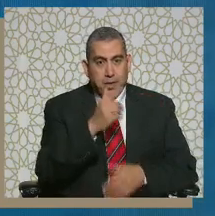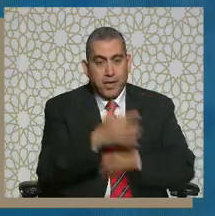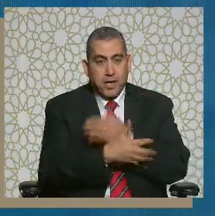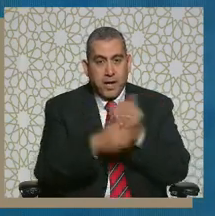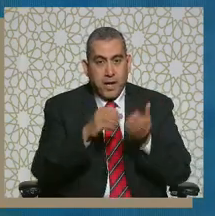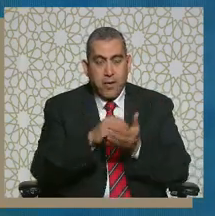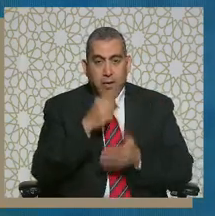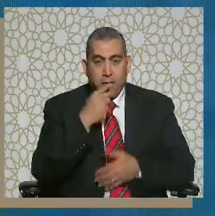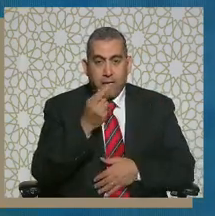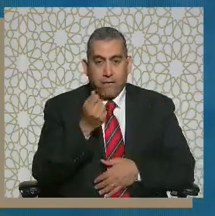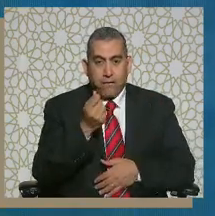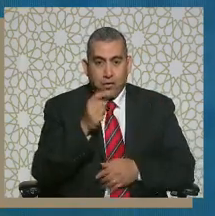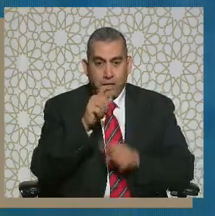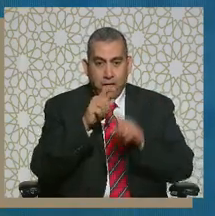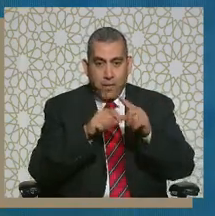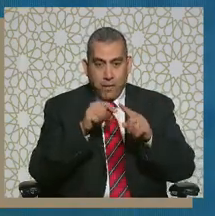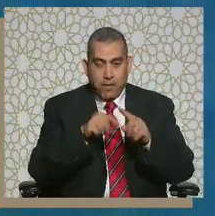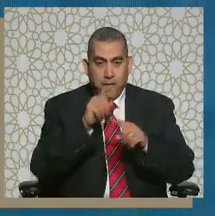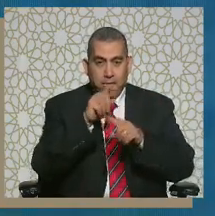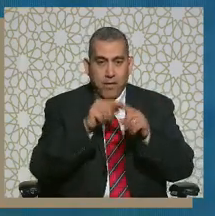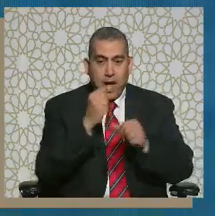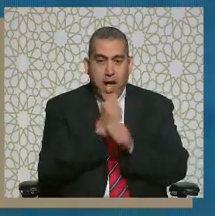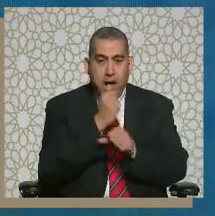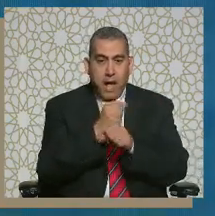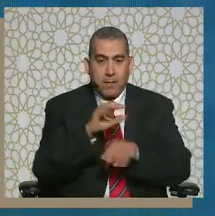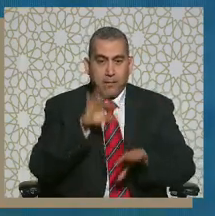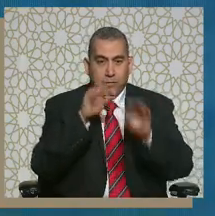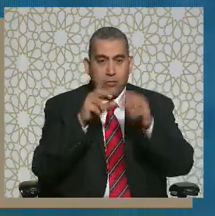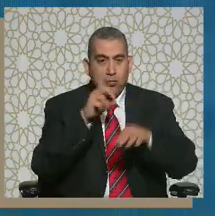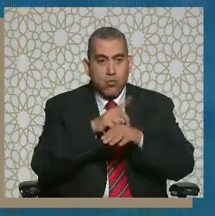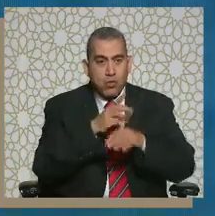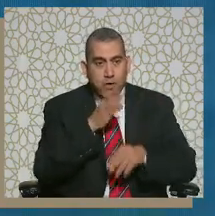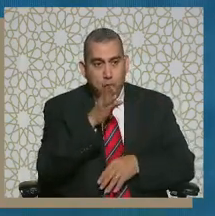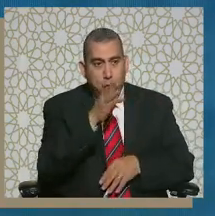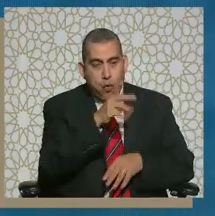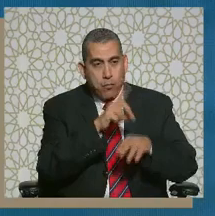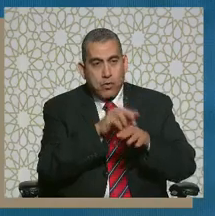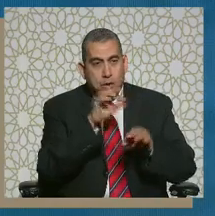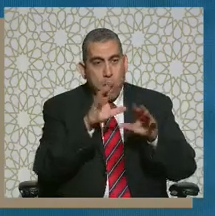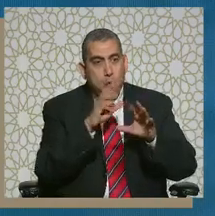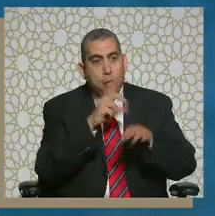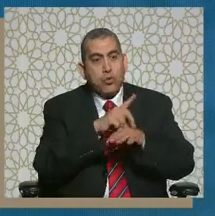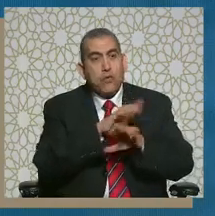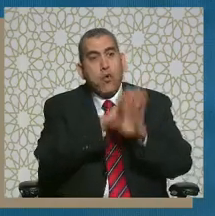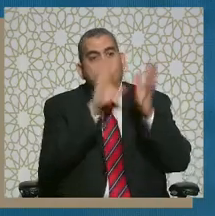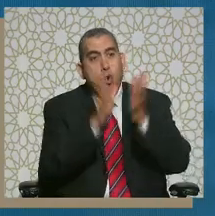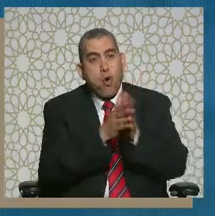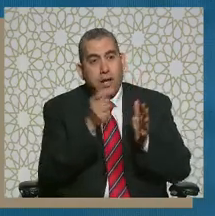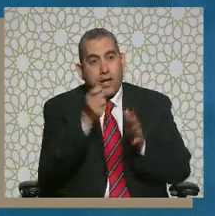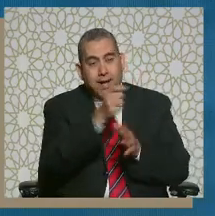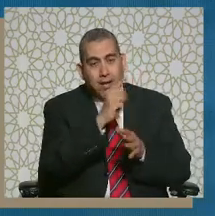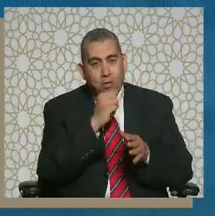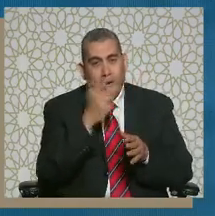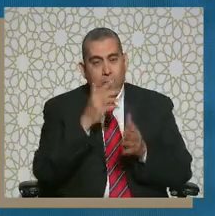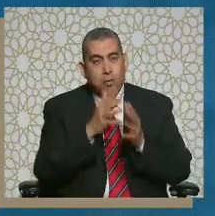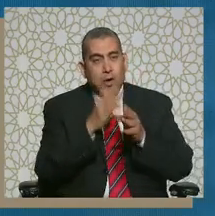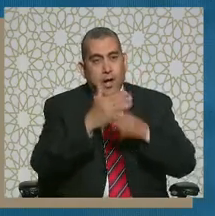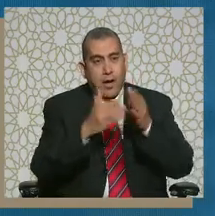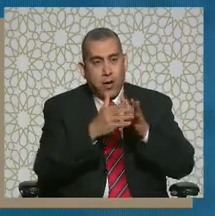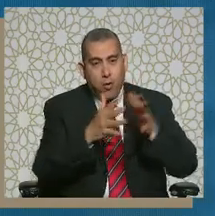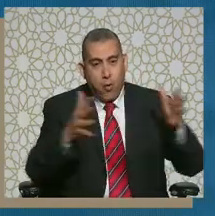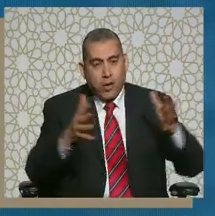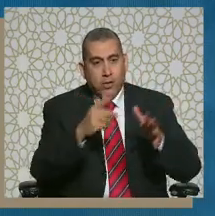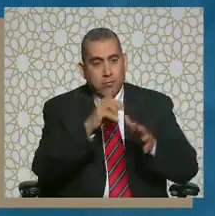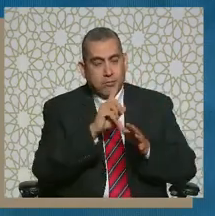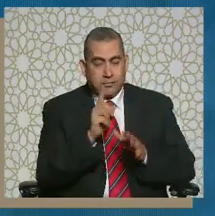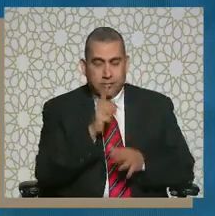الزكاه احنا بنحدد بعض الاعمال الخاصه في المستشفيات مش كل الاعمال كمثلا التوسع او شيء من هذا القبي